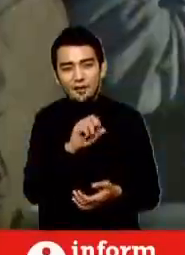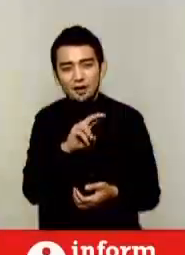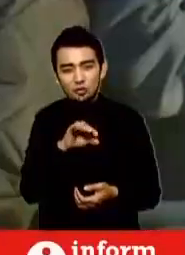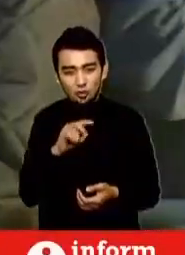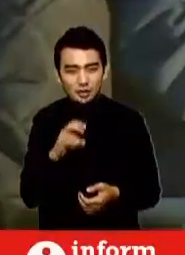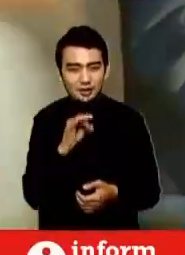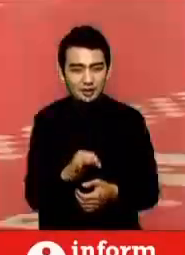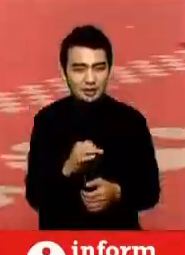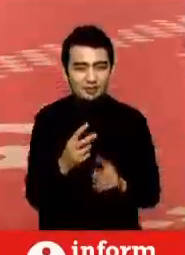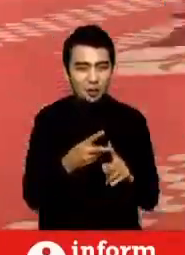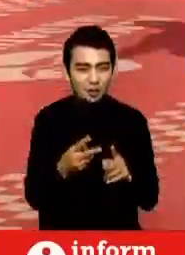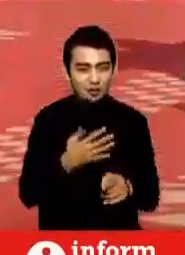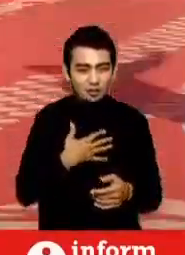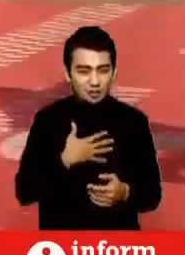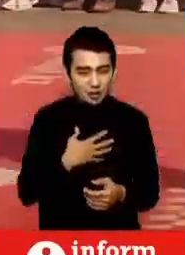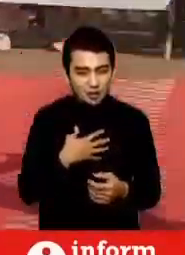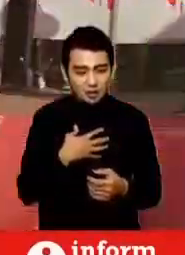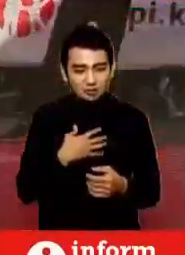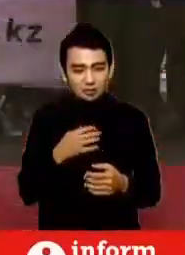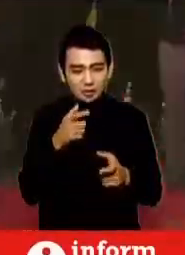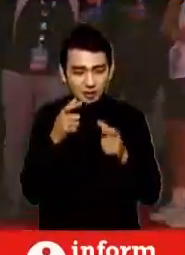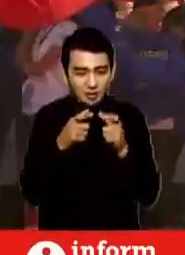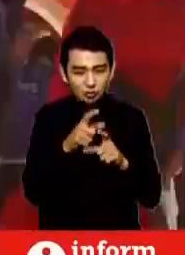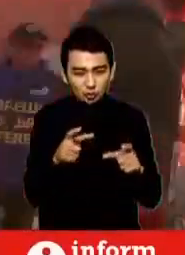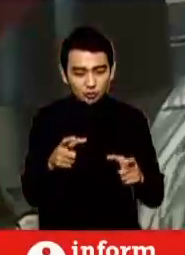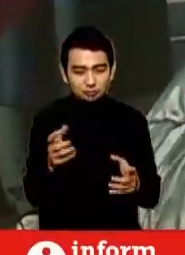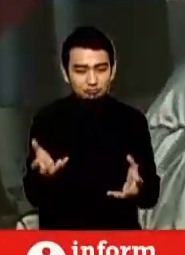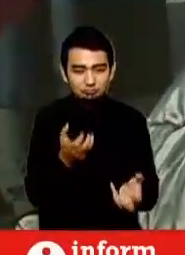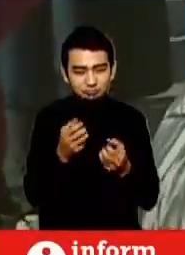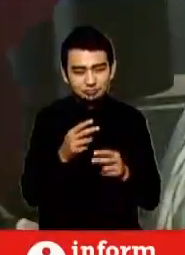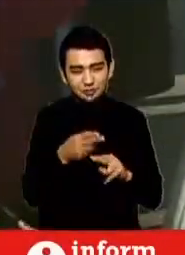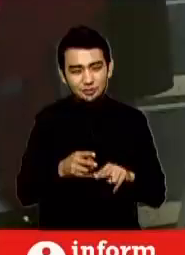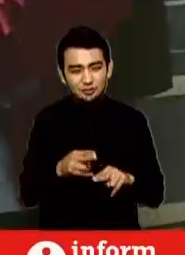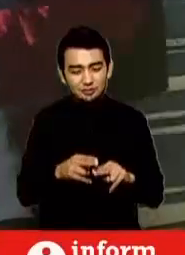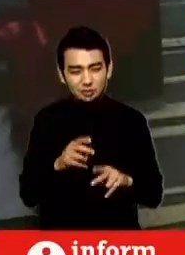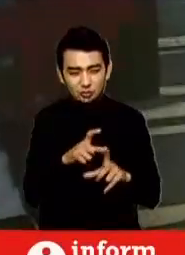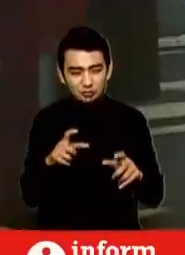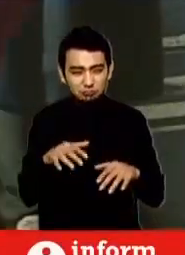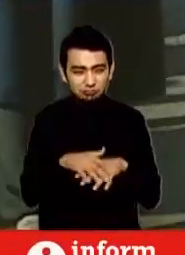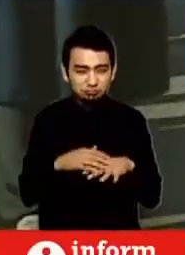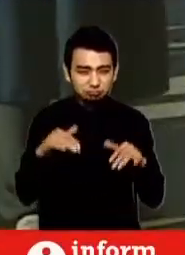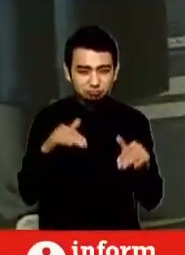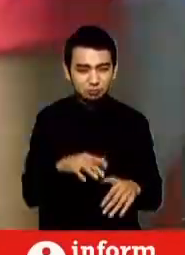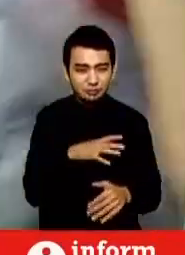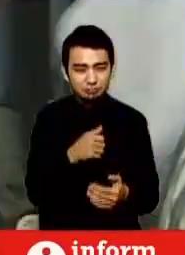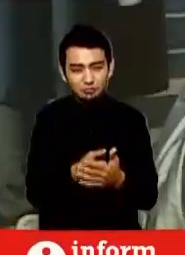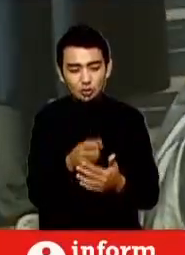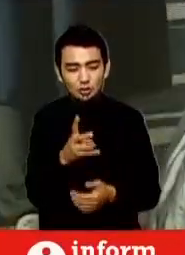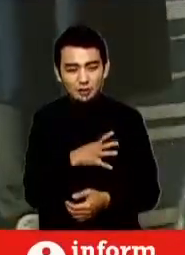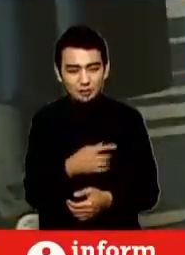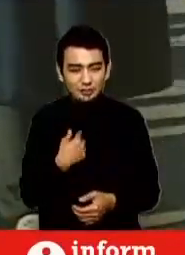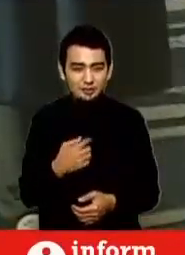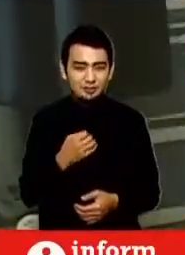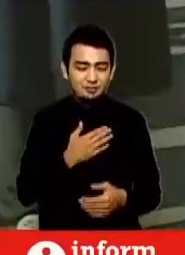финишной прямой второе дыхание открывалось под крики армии болельщиков. Настроение отличное. Я очень рада за наш город, что у нас